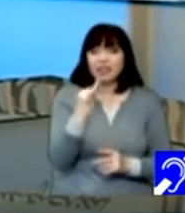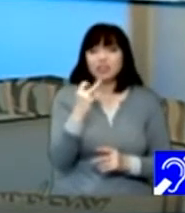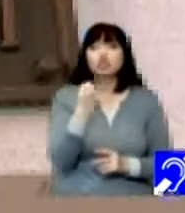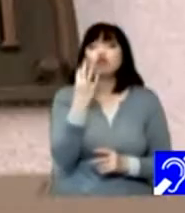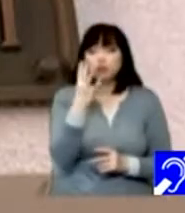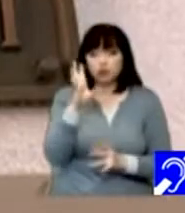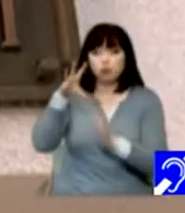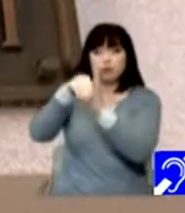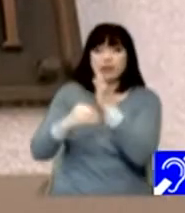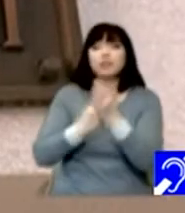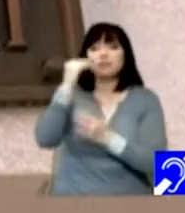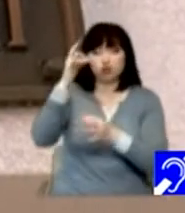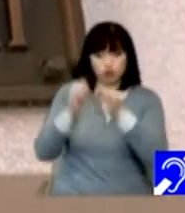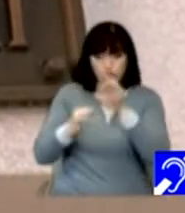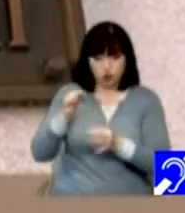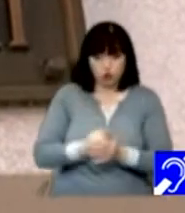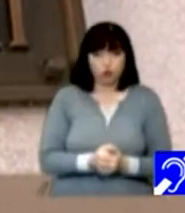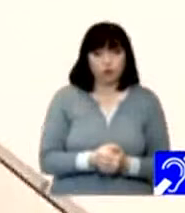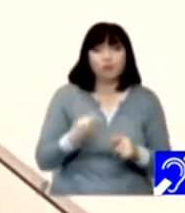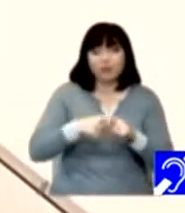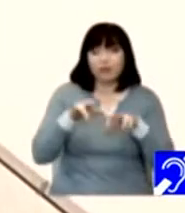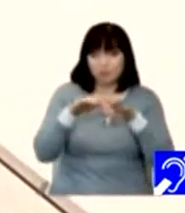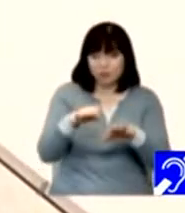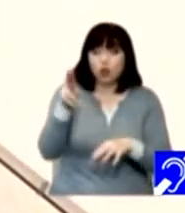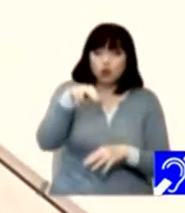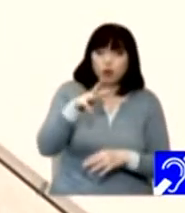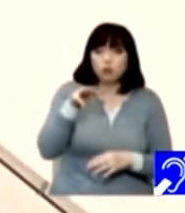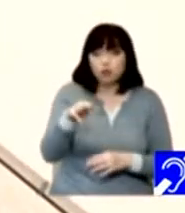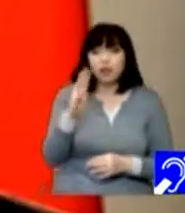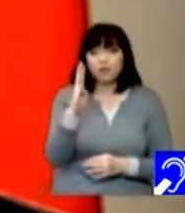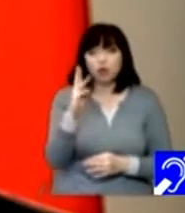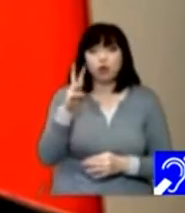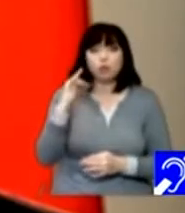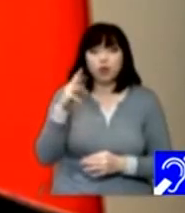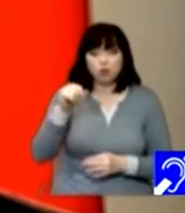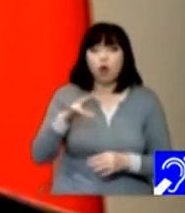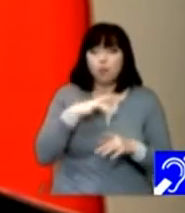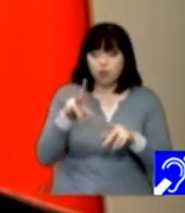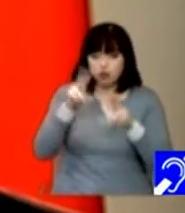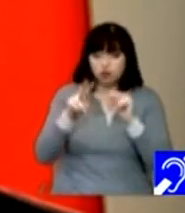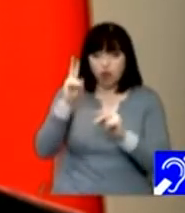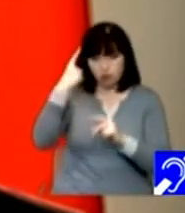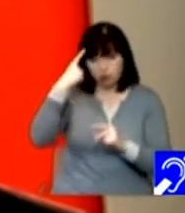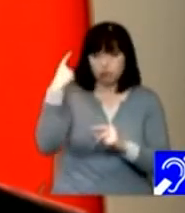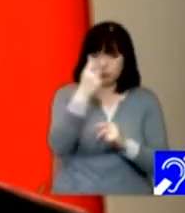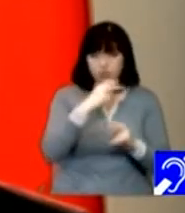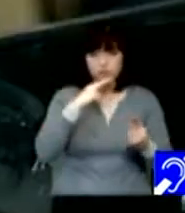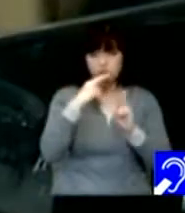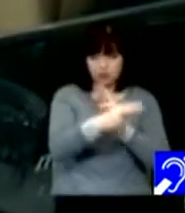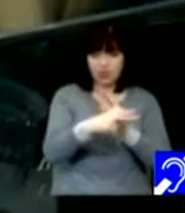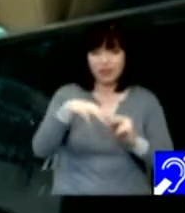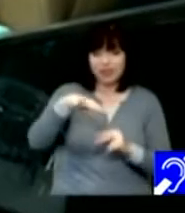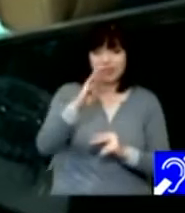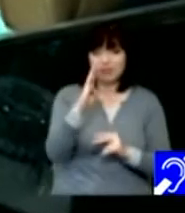Procurorilor. Investigațiile în cazul Dorel Mustață și Victor Micu au fost pornite în baza unei autosesizări după ce un post TV a